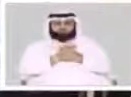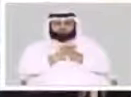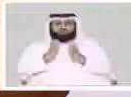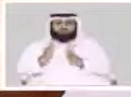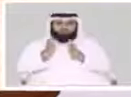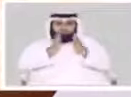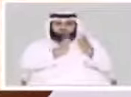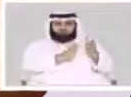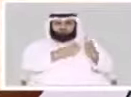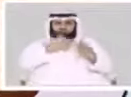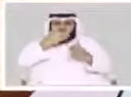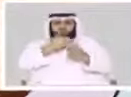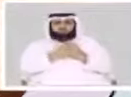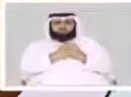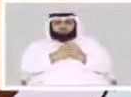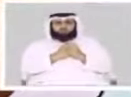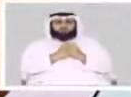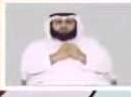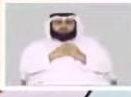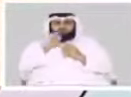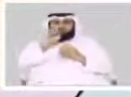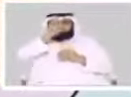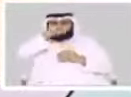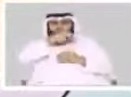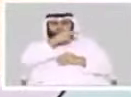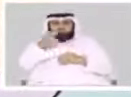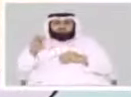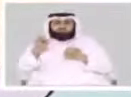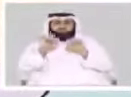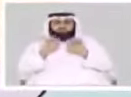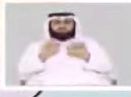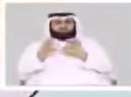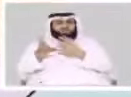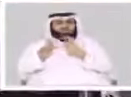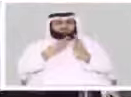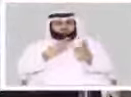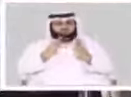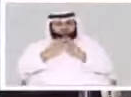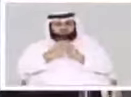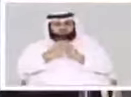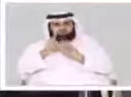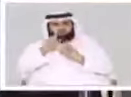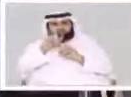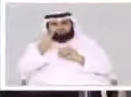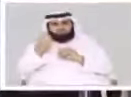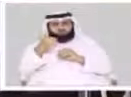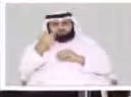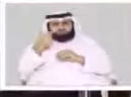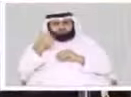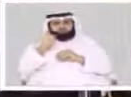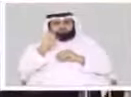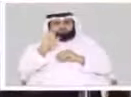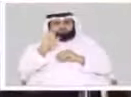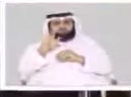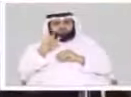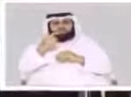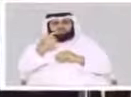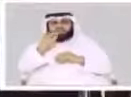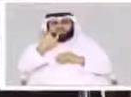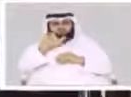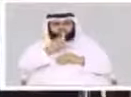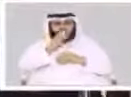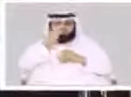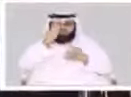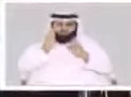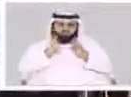أنتقل إلى مواضع النقض عند النصارى. هذا الطائفة الأولى من بني إسرائيل وهم اليهود، وهذا تمثيل الحقيقة. أنا